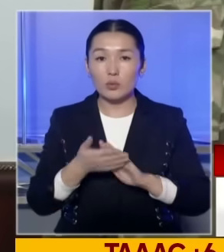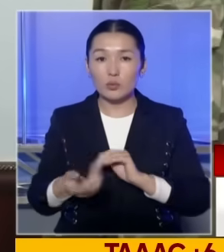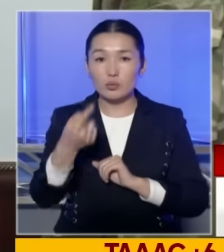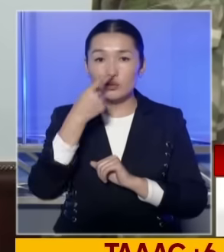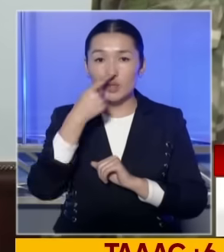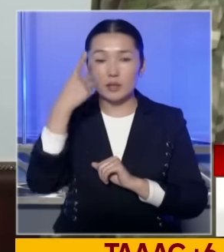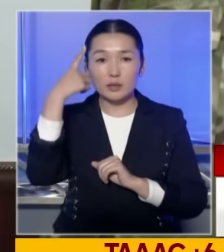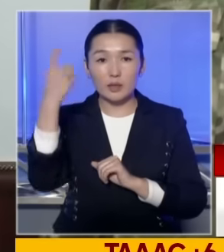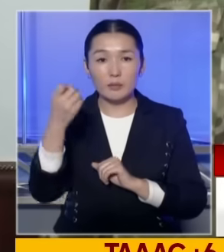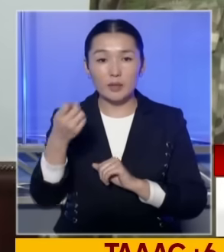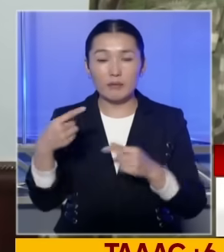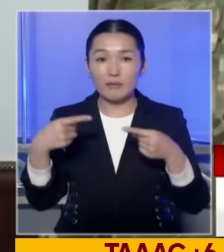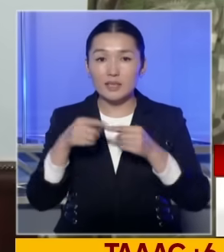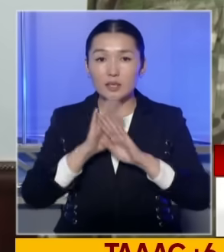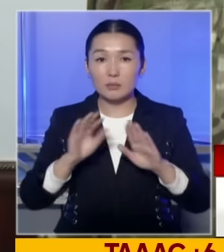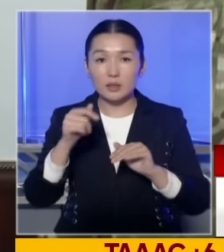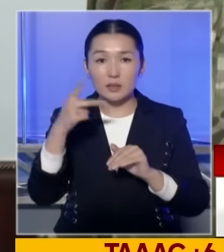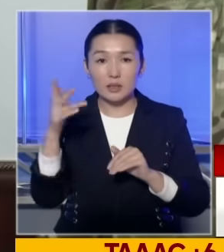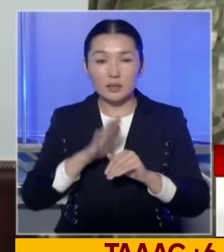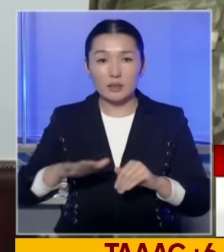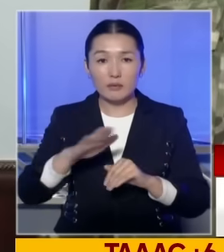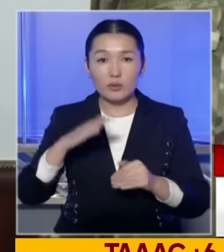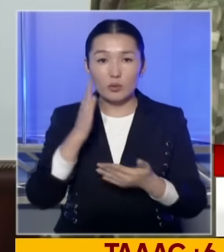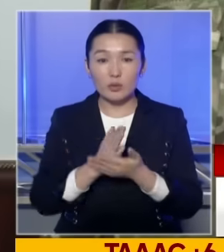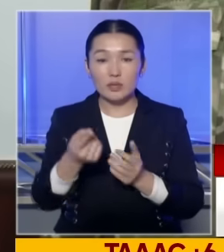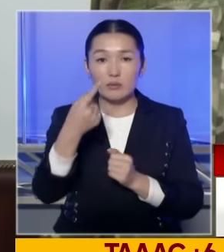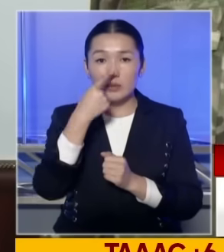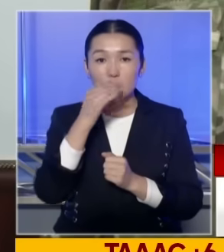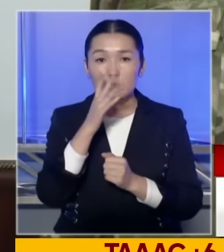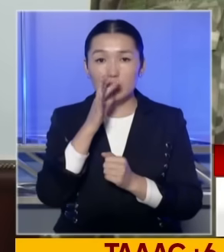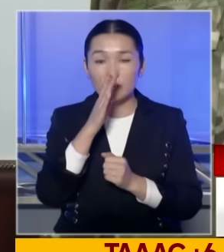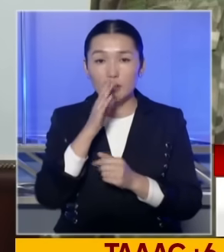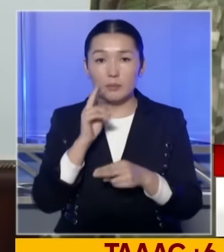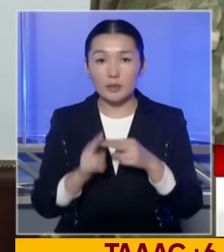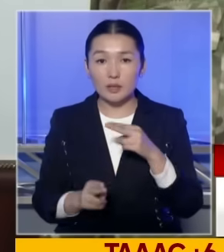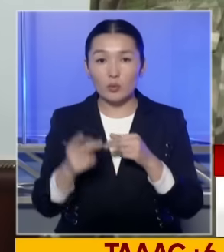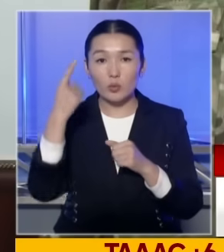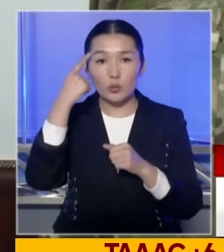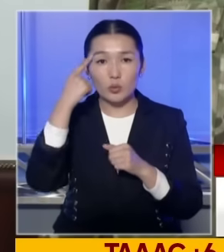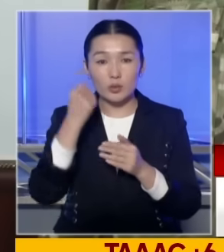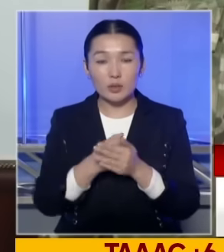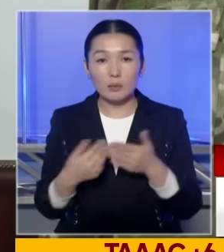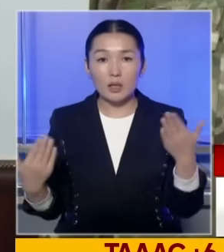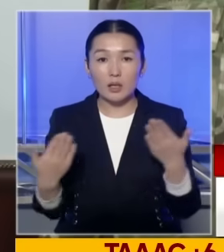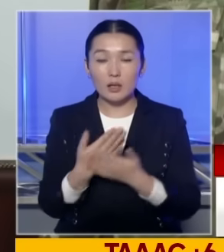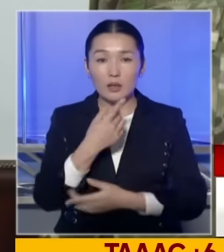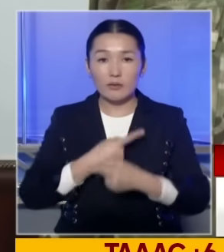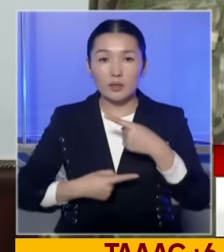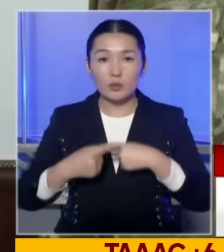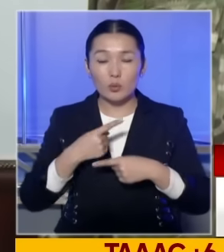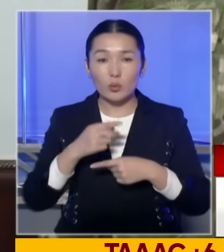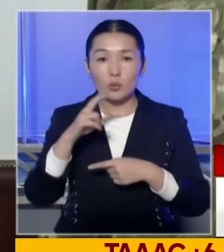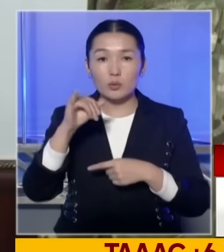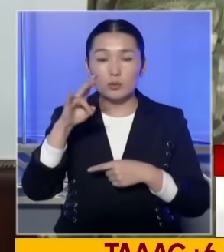айтылат. Бизде такталбаган бир канча тилке калууда. Жакынкы убакта Кудай буйруса бүтөт деп ойлойм. Кайра качтан баштап колунду